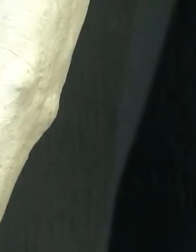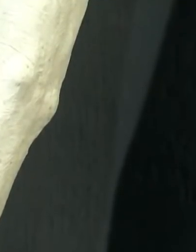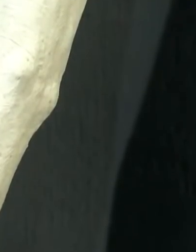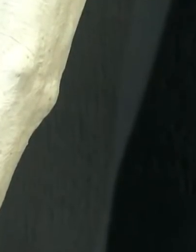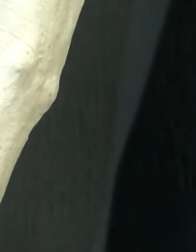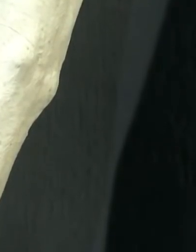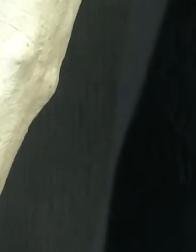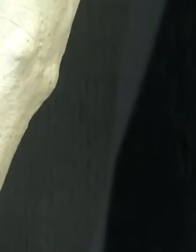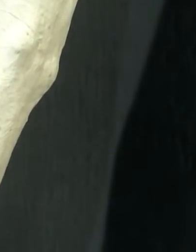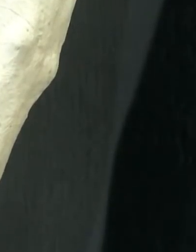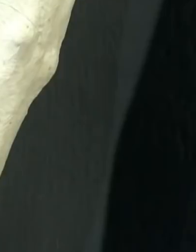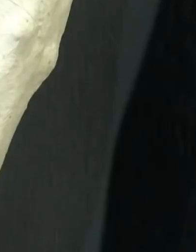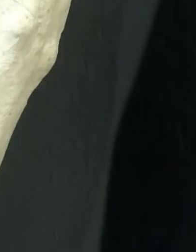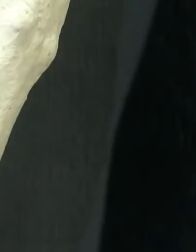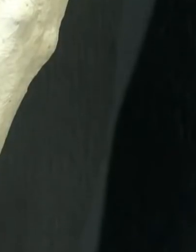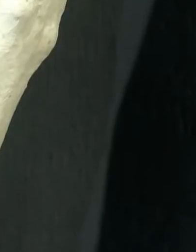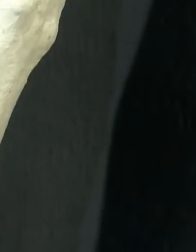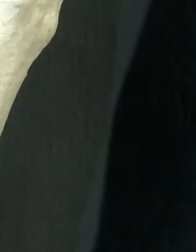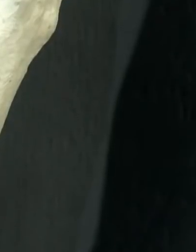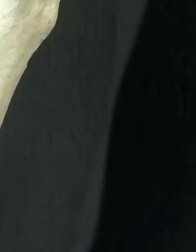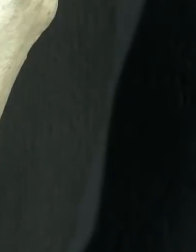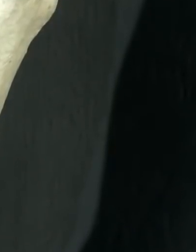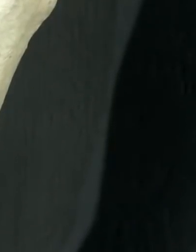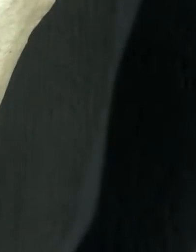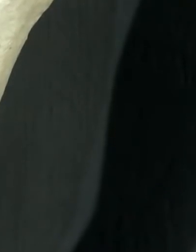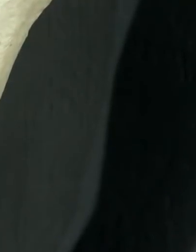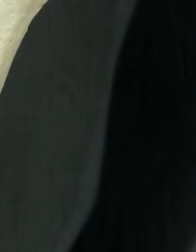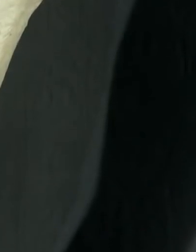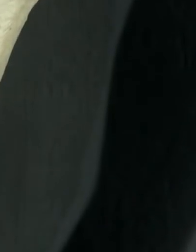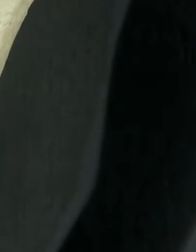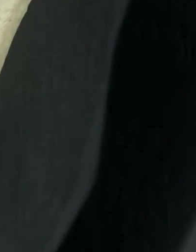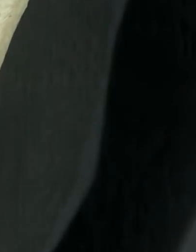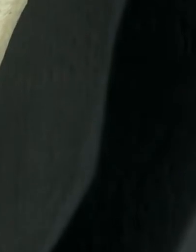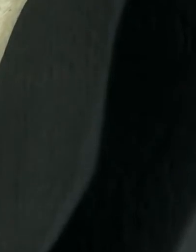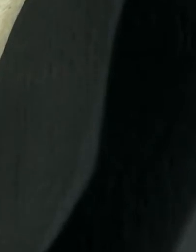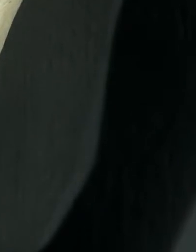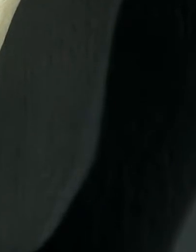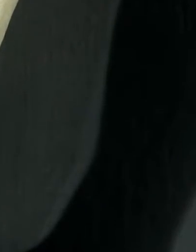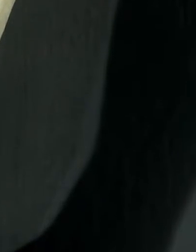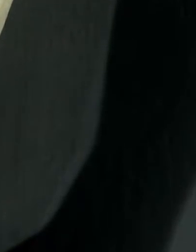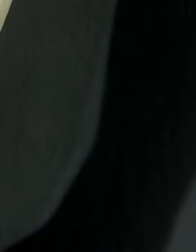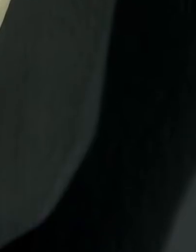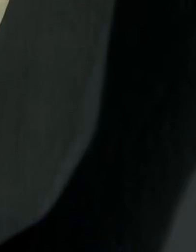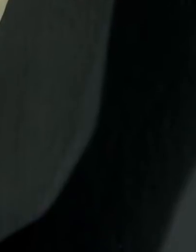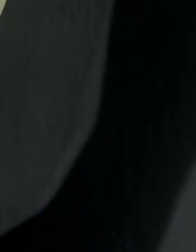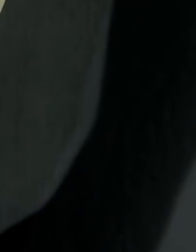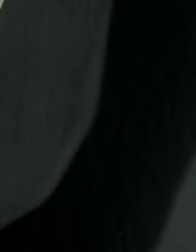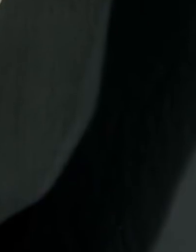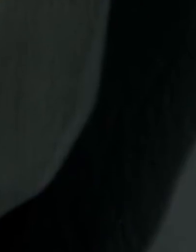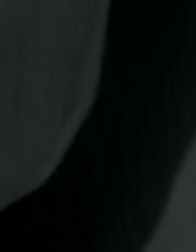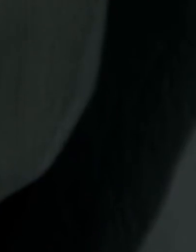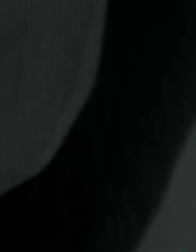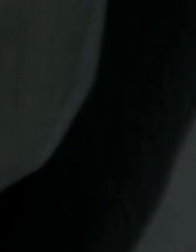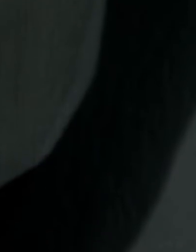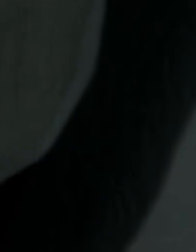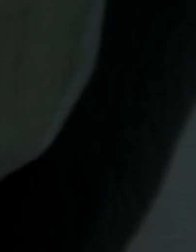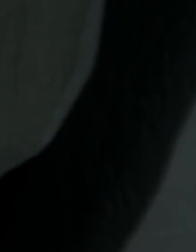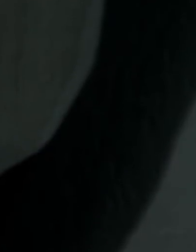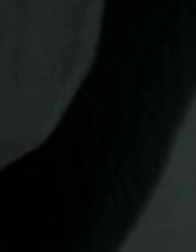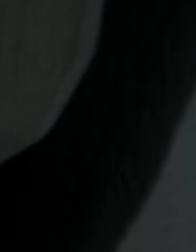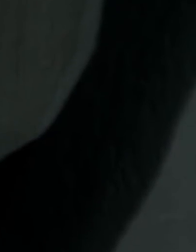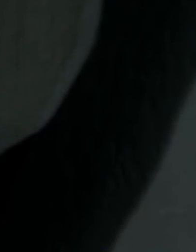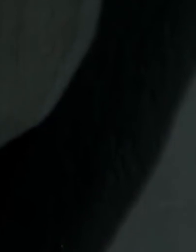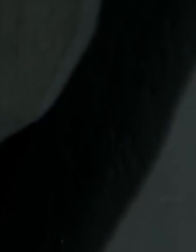Ċantar u Patri Stephen Xiberras qed ifakru l-25 anniversarju mill-ordinazzjoni